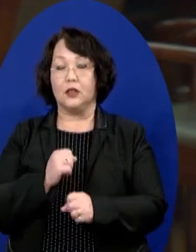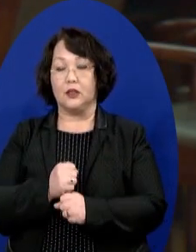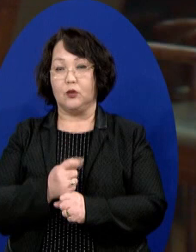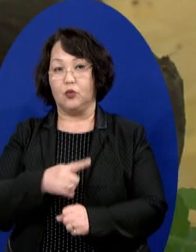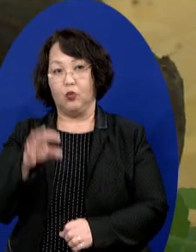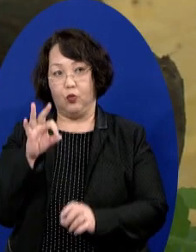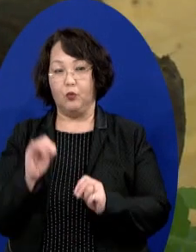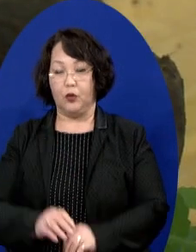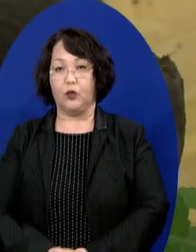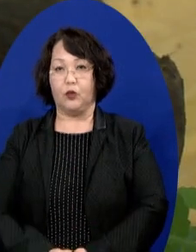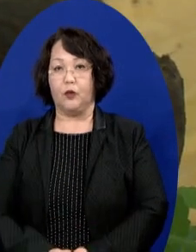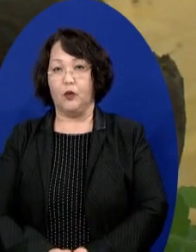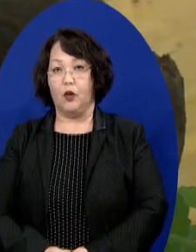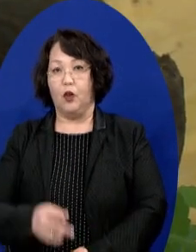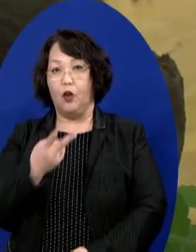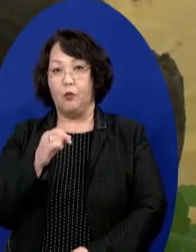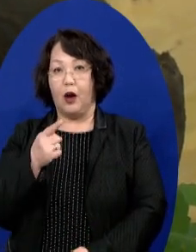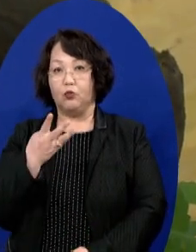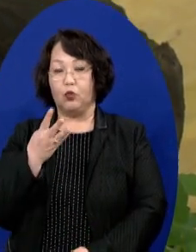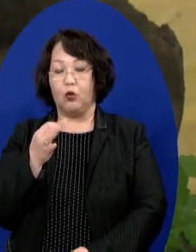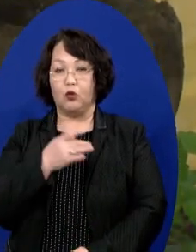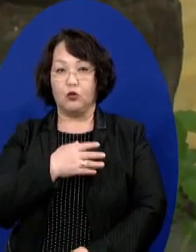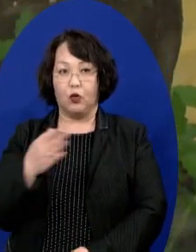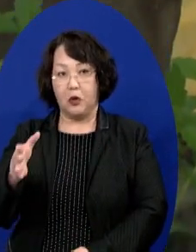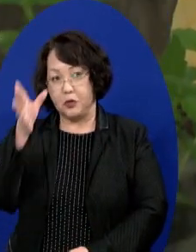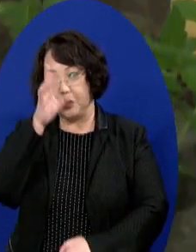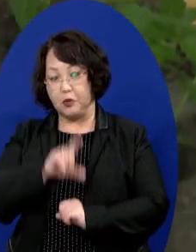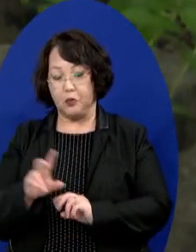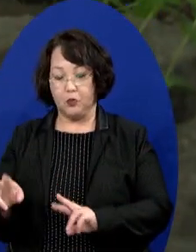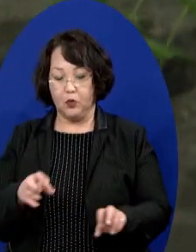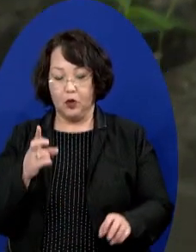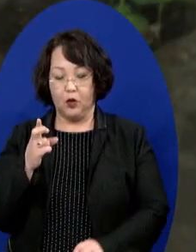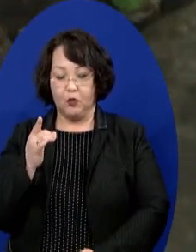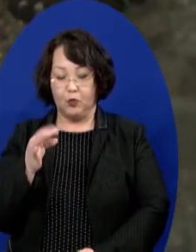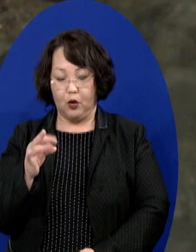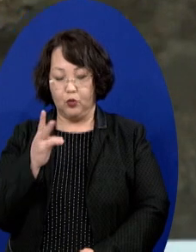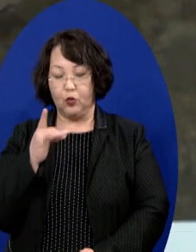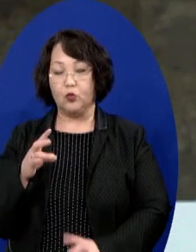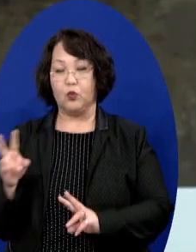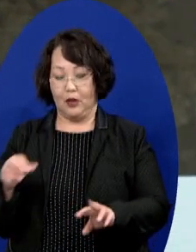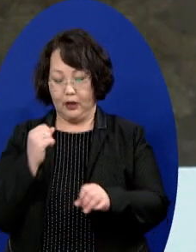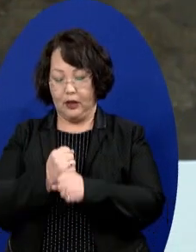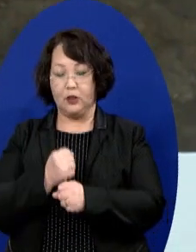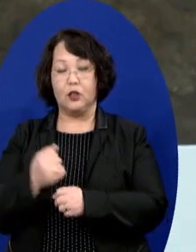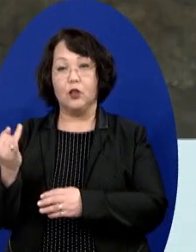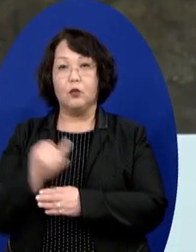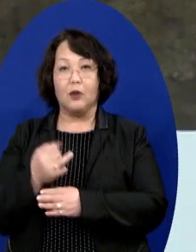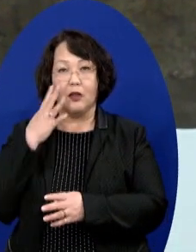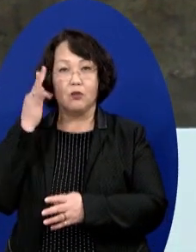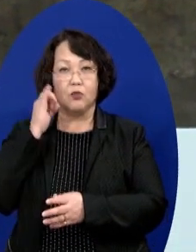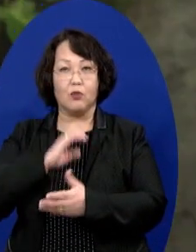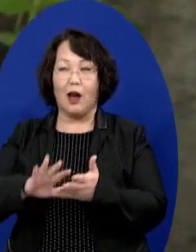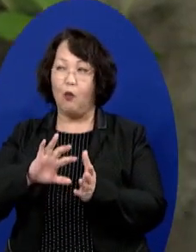болгоод явна. 2014 оноос хойш эрдэмтдийн био нүүрсний судалгааны ажил импортыг орлох бүтээгдэхүүн болж